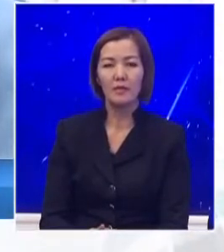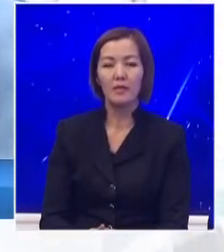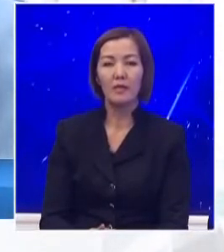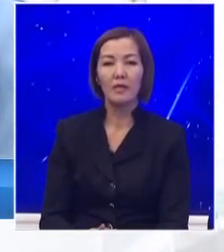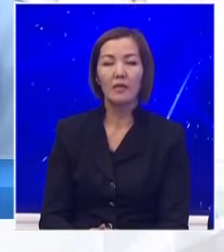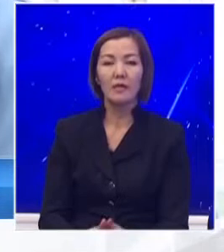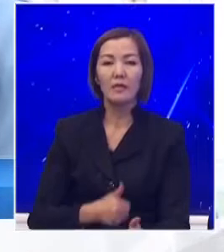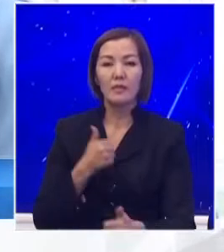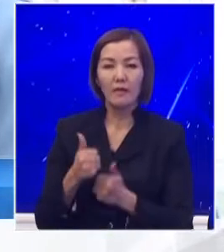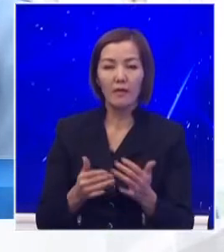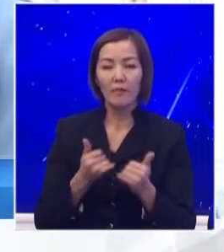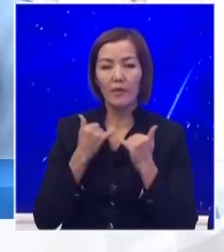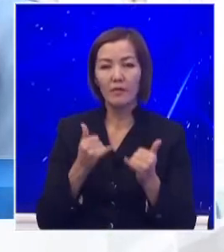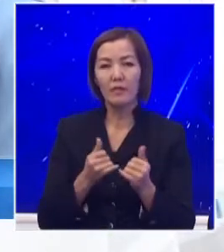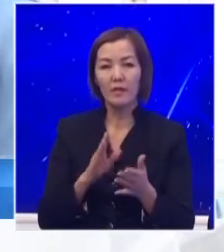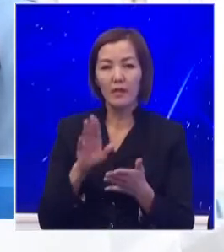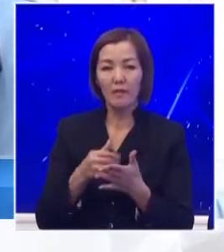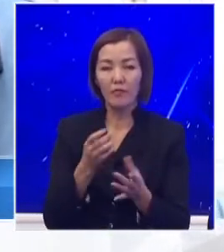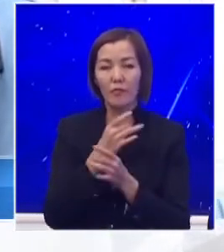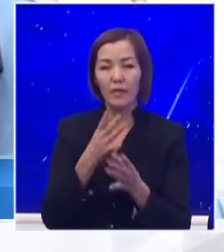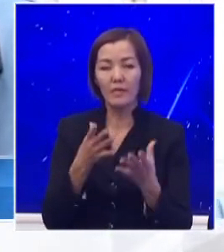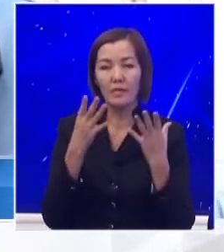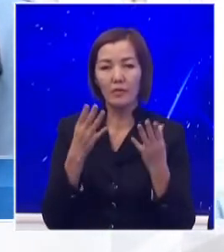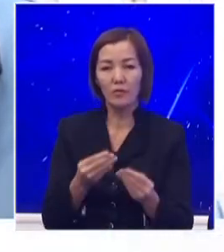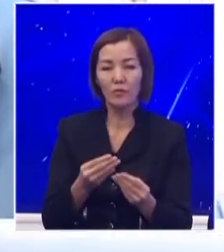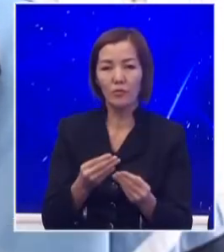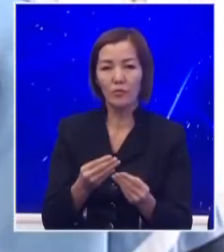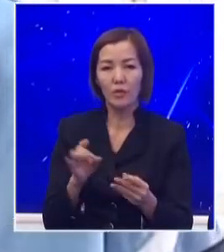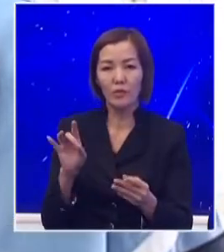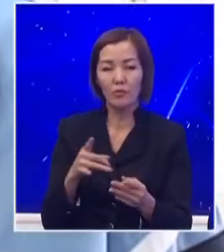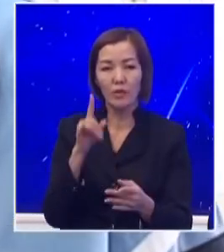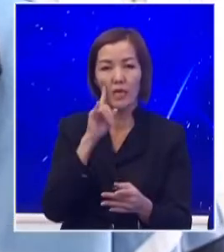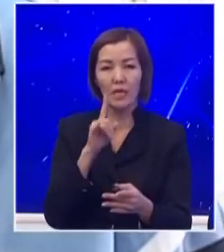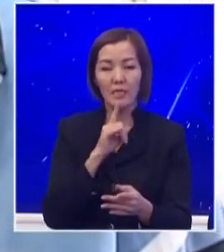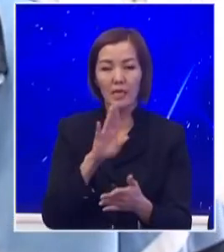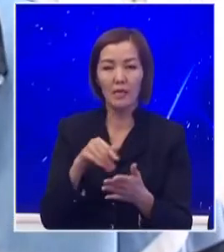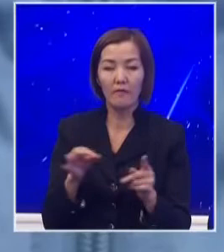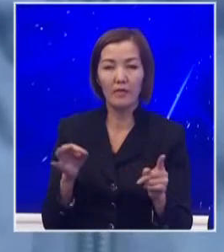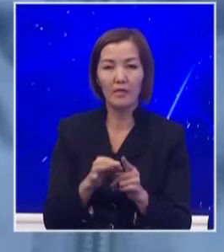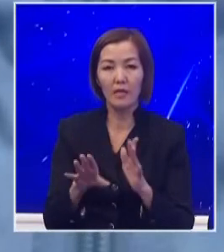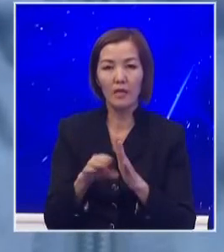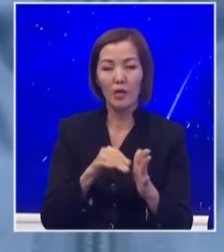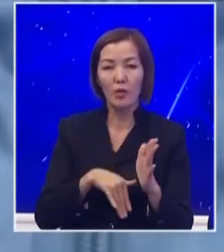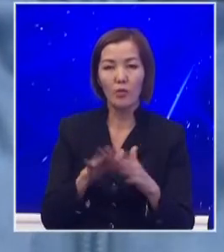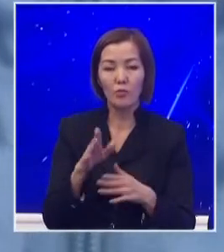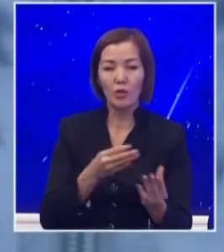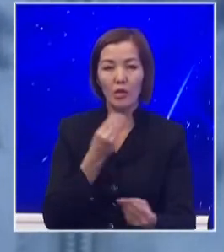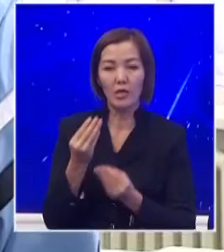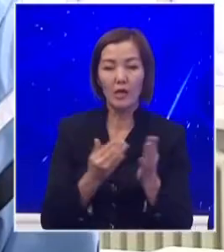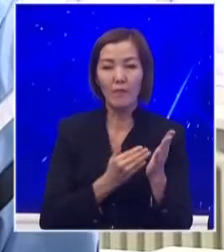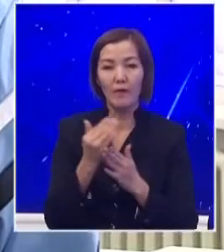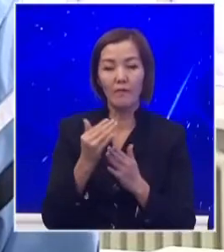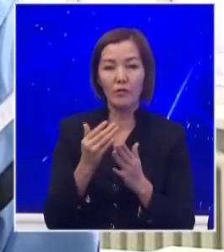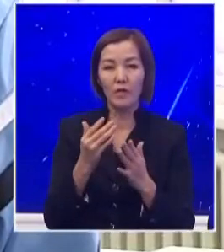Нынешнее первенство мы посвятили главному празднику страны – Дню Республики Казахстан. Главная цель – выявить лучших игроков, повышать